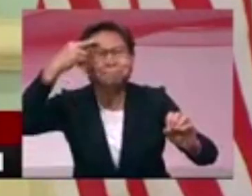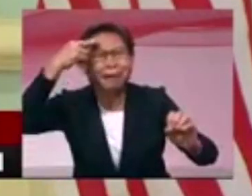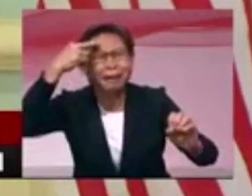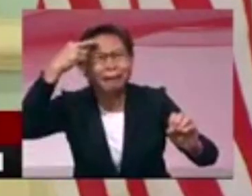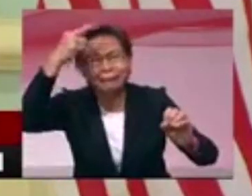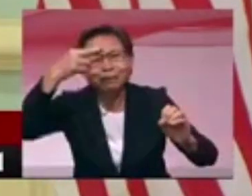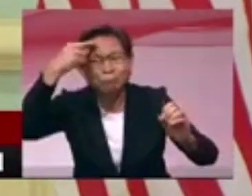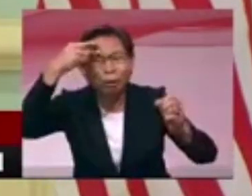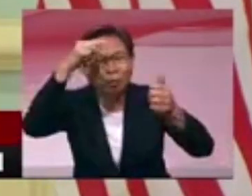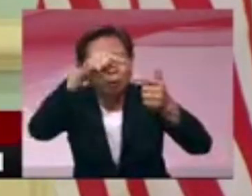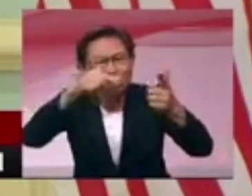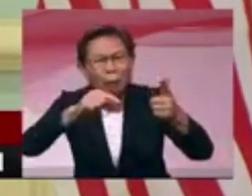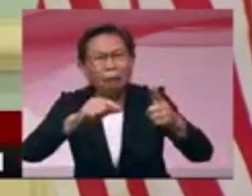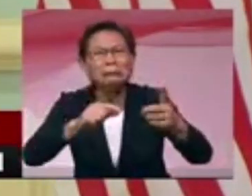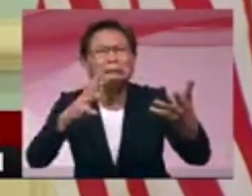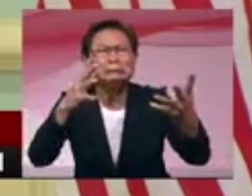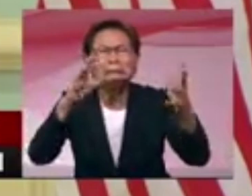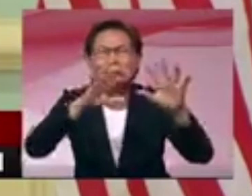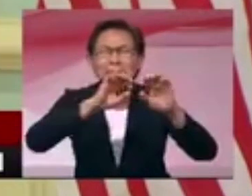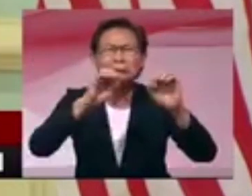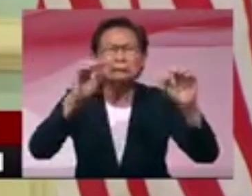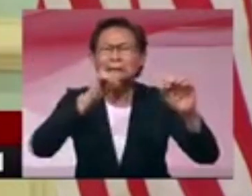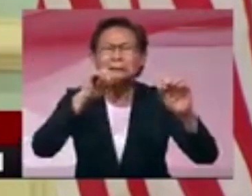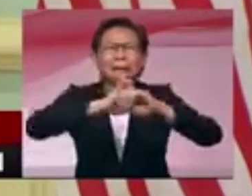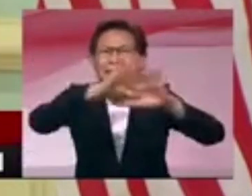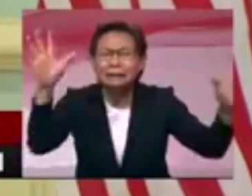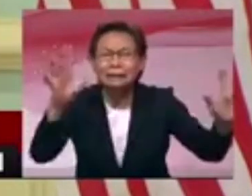jelas dan menuduh kita secara membuta tuli.